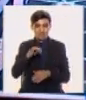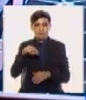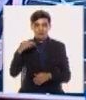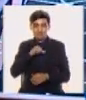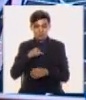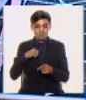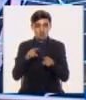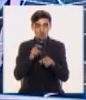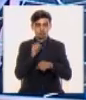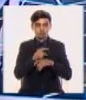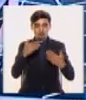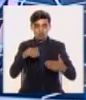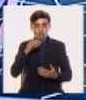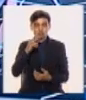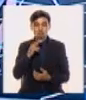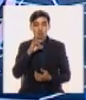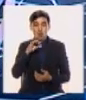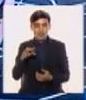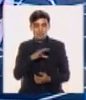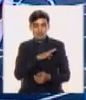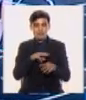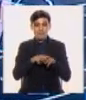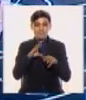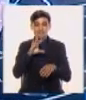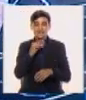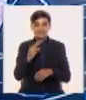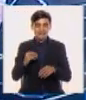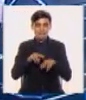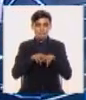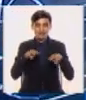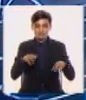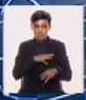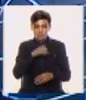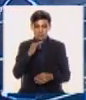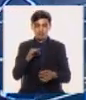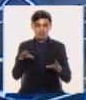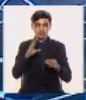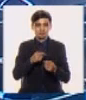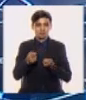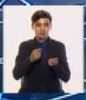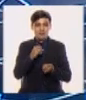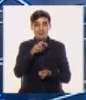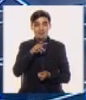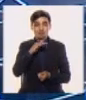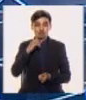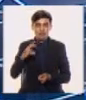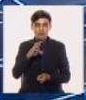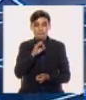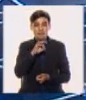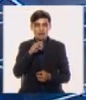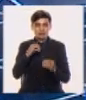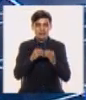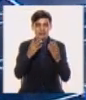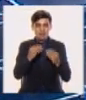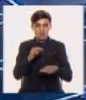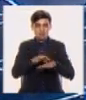президент. Ранее Цоя назначили вице-министром и исполняющим обязанности министра этого ведомства. Елжан Биртанов больше 10